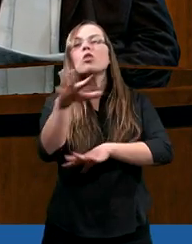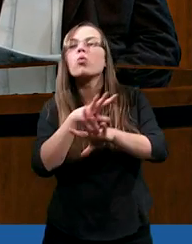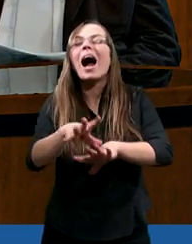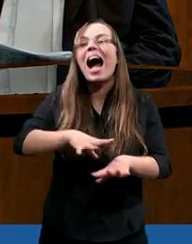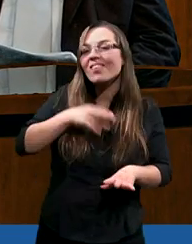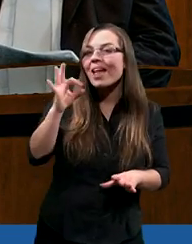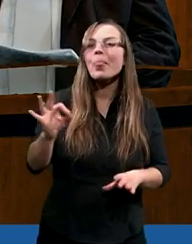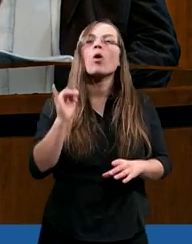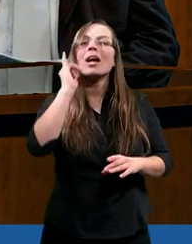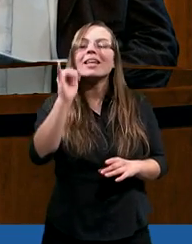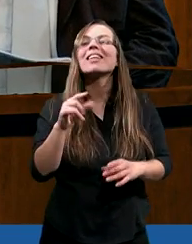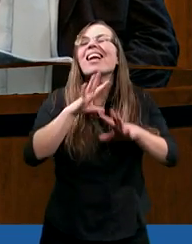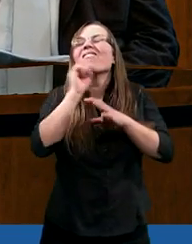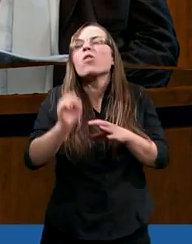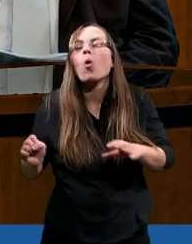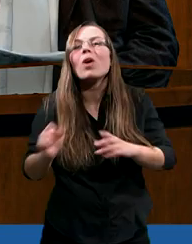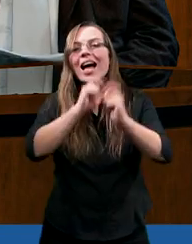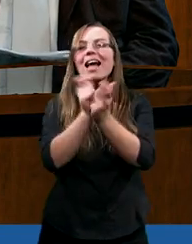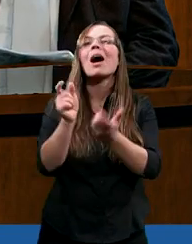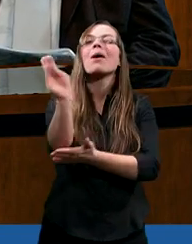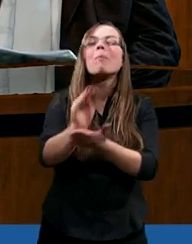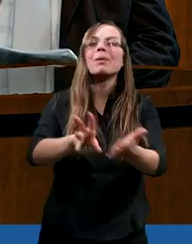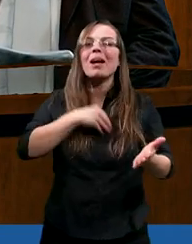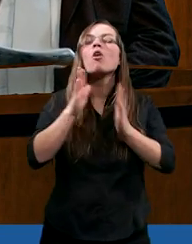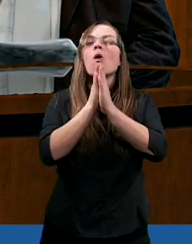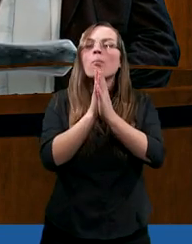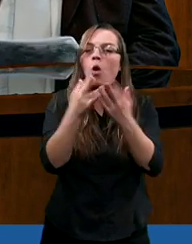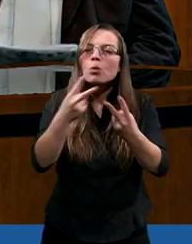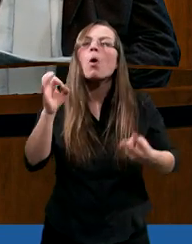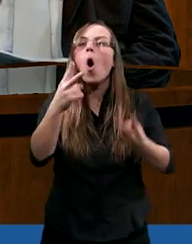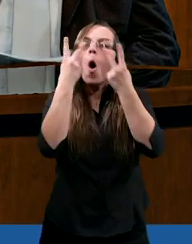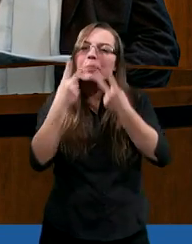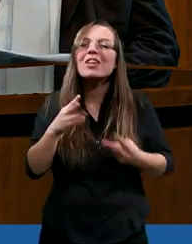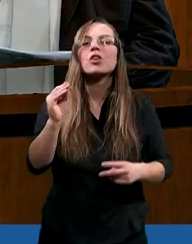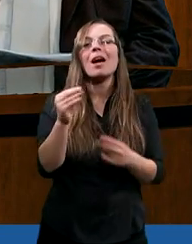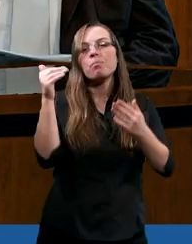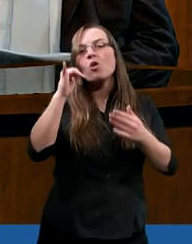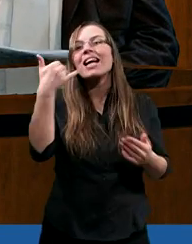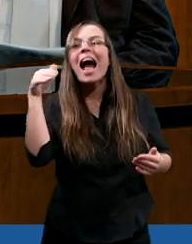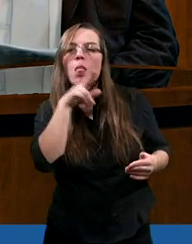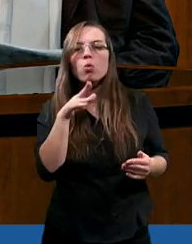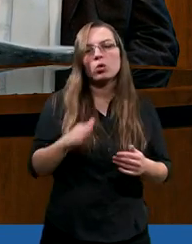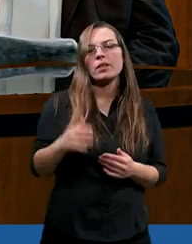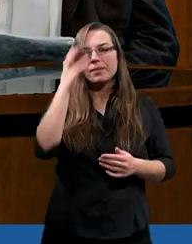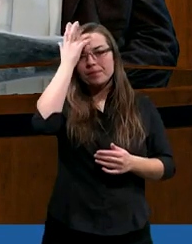Ducha Świętego i w ogóle Pisma Świętego. Proszę uprzejmie o odczytanie. Może Janusz.